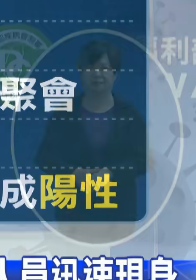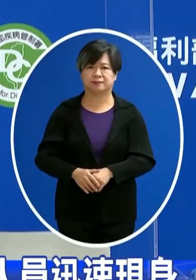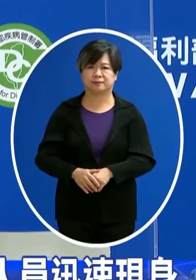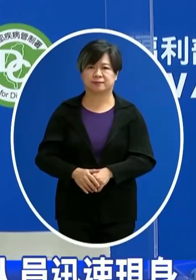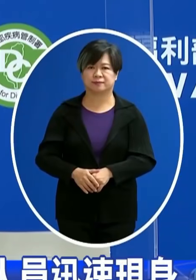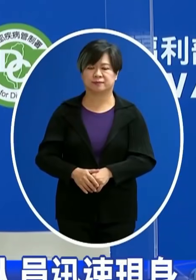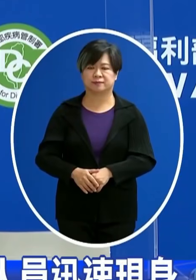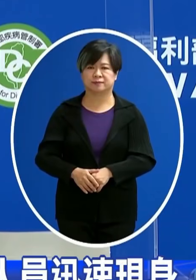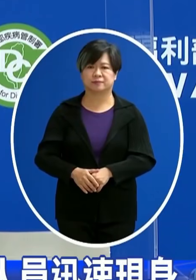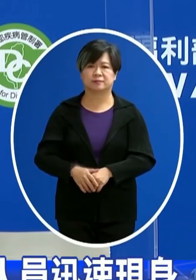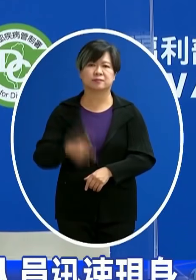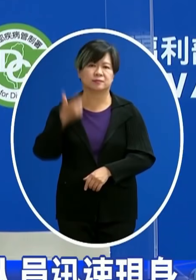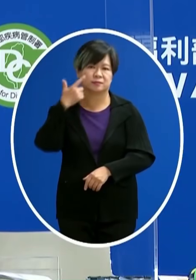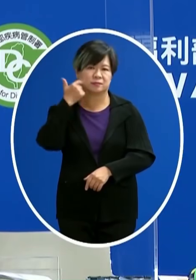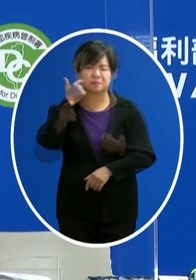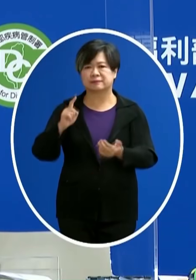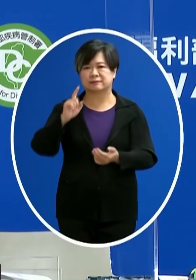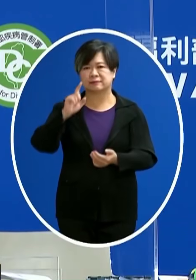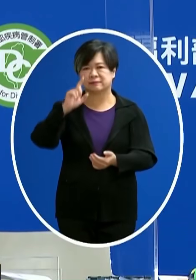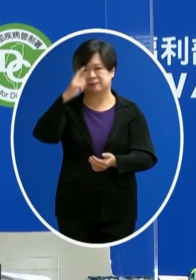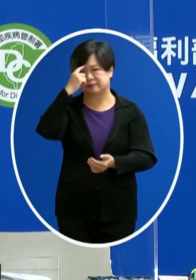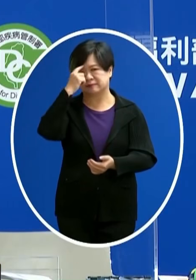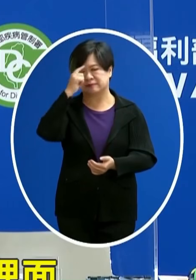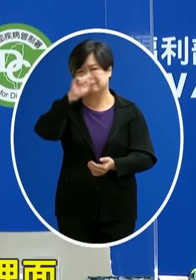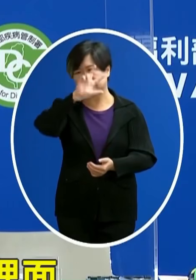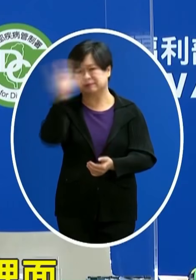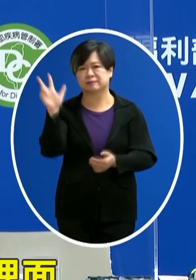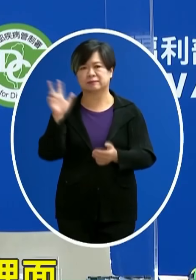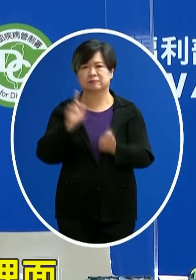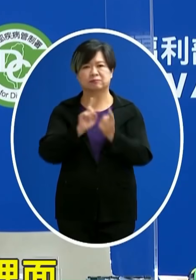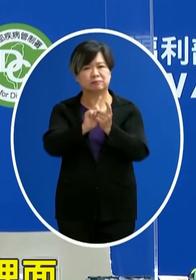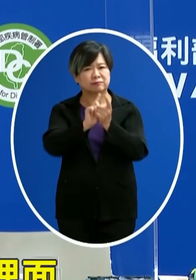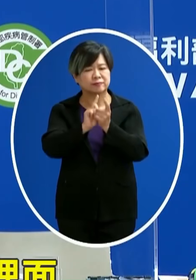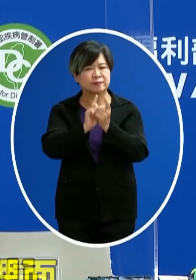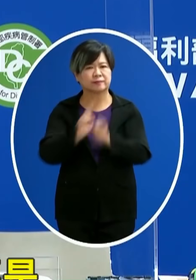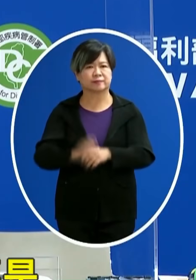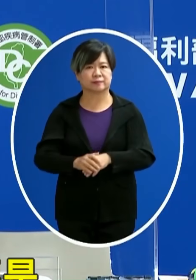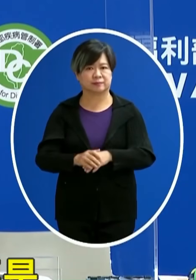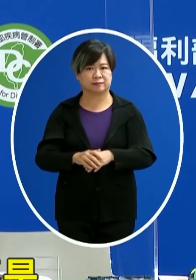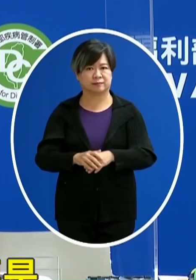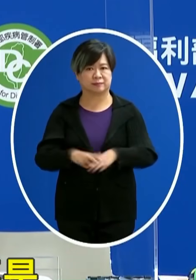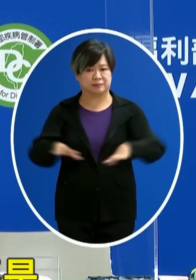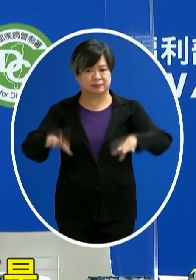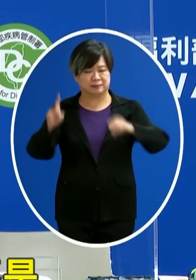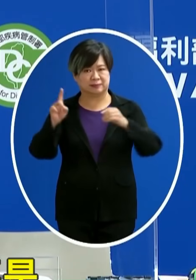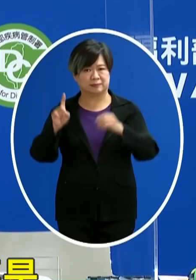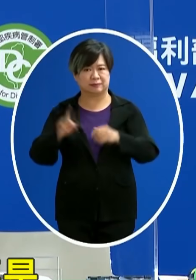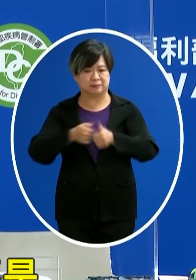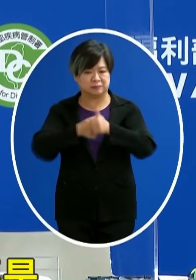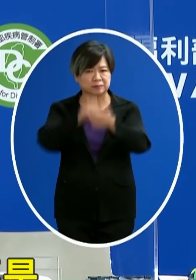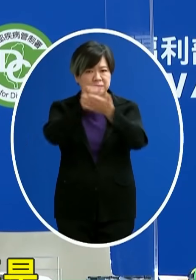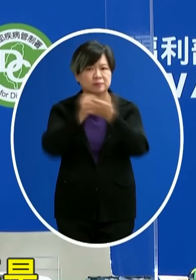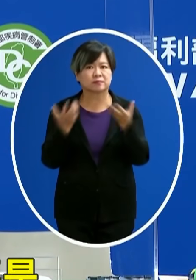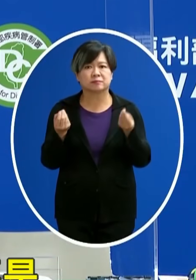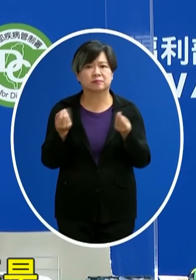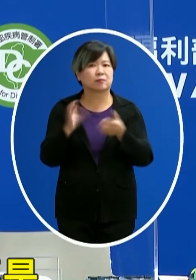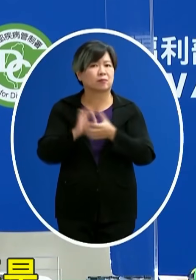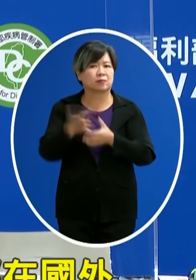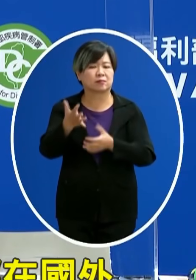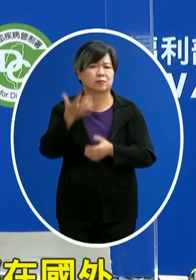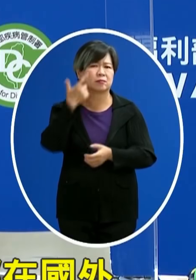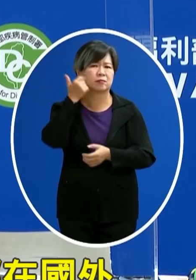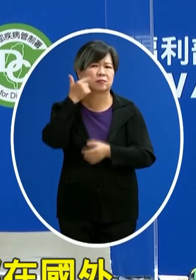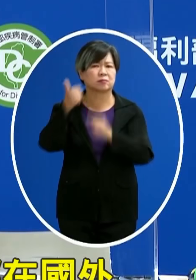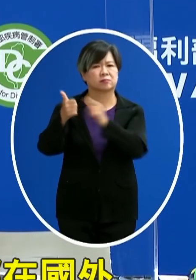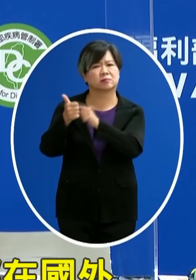确诊。 他父亲是染疫的哈，那在第一波的疫调里面没有调查到，那最主要是他父亲